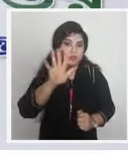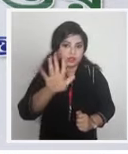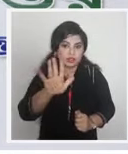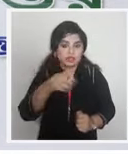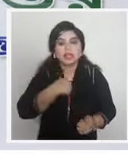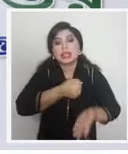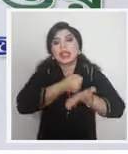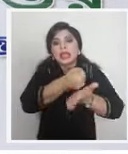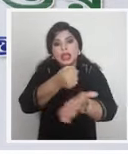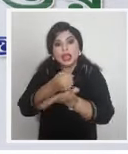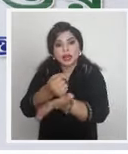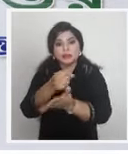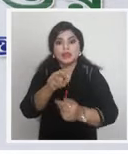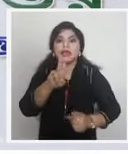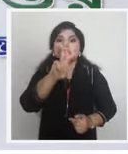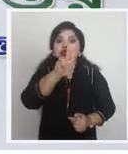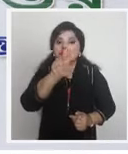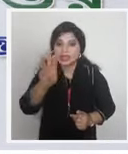পর্যন্ত সংগৃহীত হয়েছে